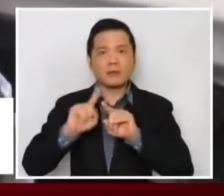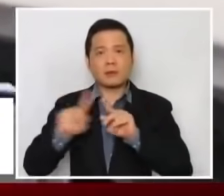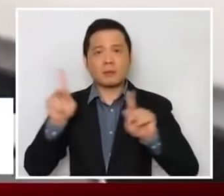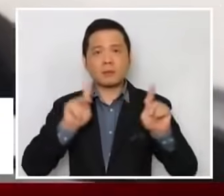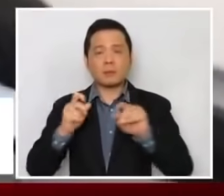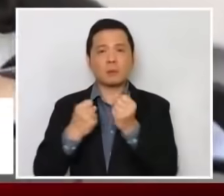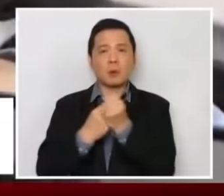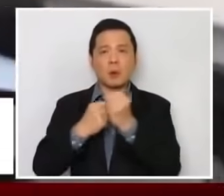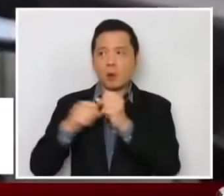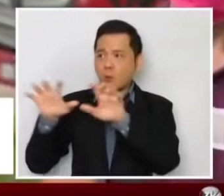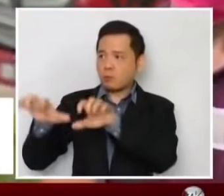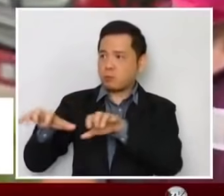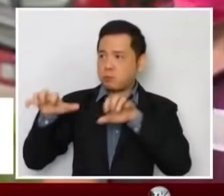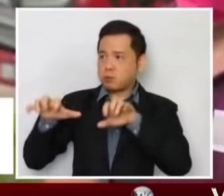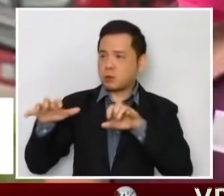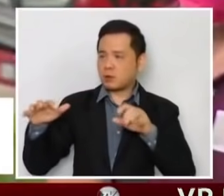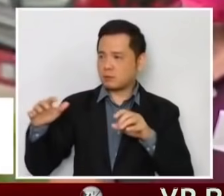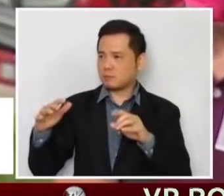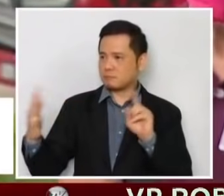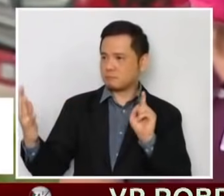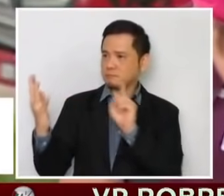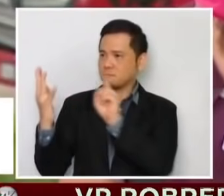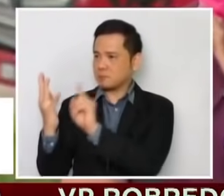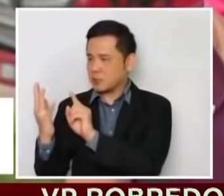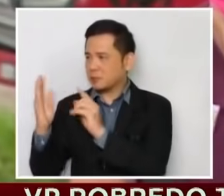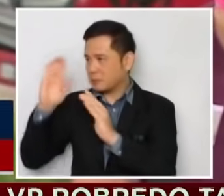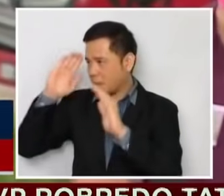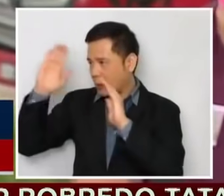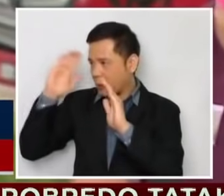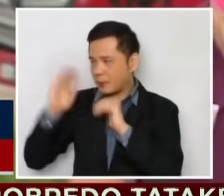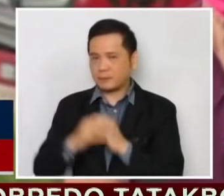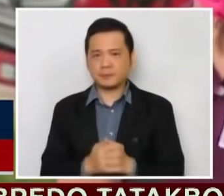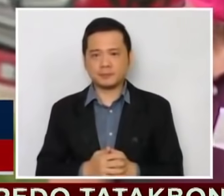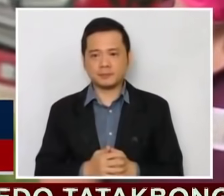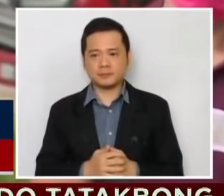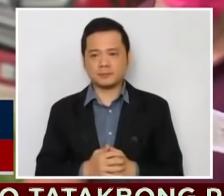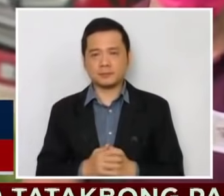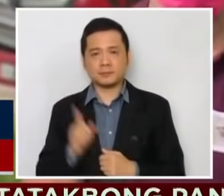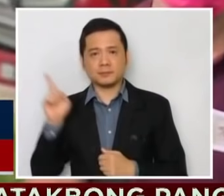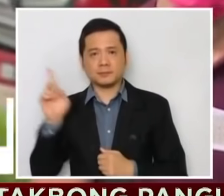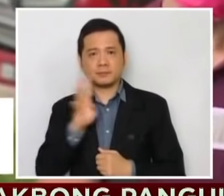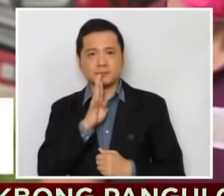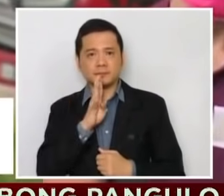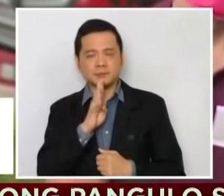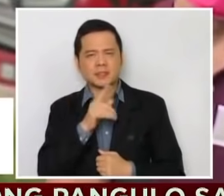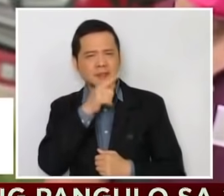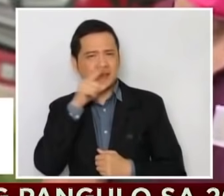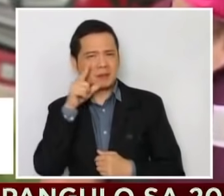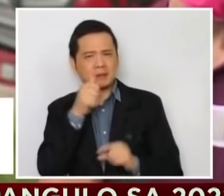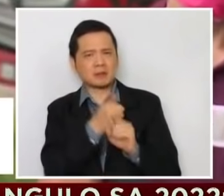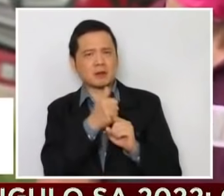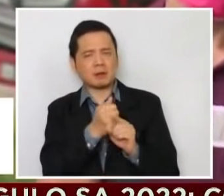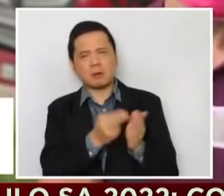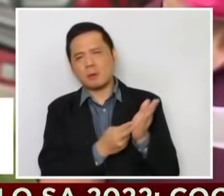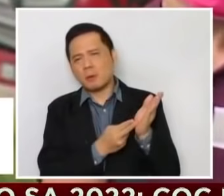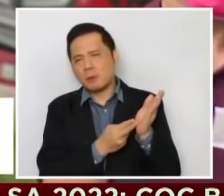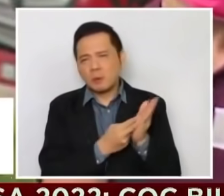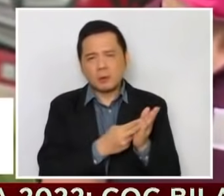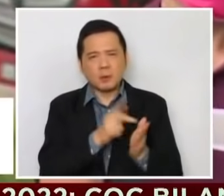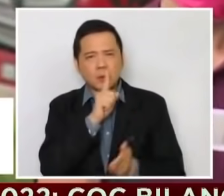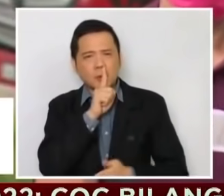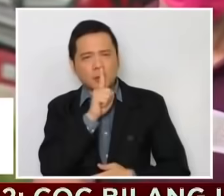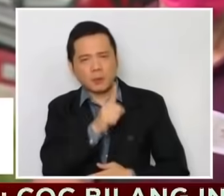may Bucaneg Street. Lenny, we believe, is the sincere person. Mararamdaman mo yung sincerity pagkatapat